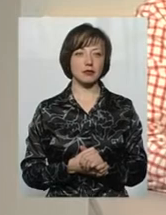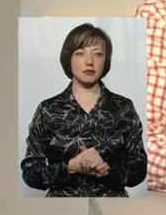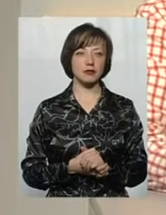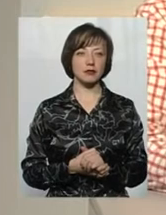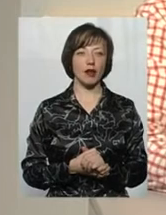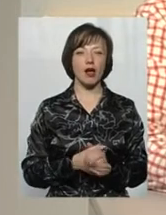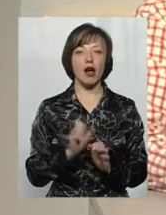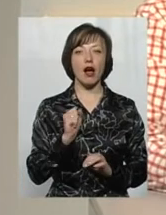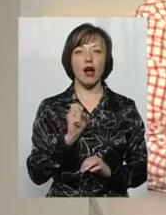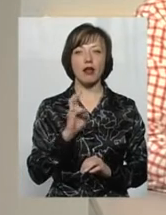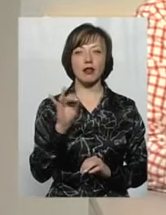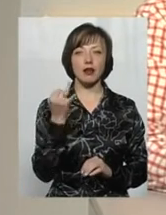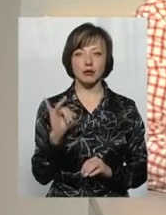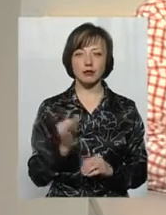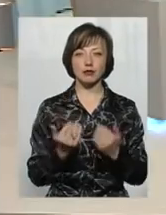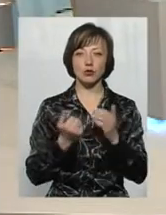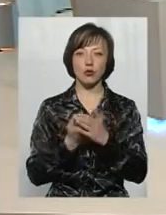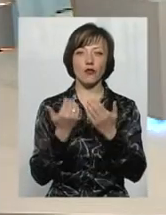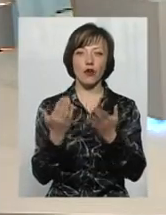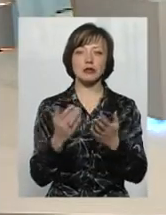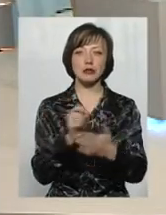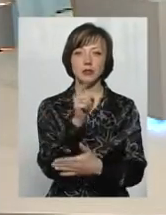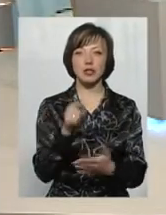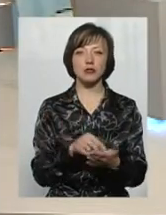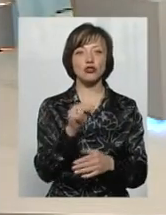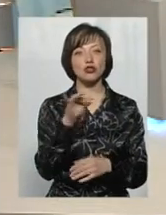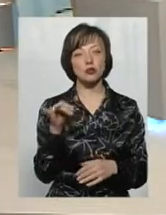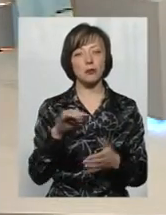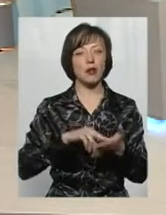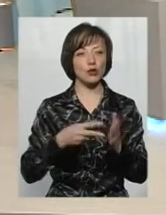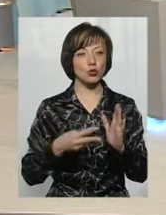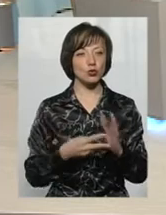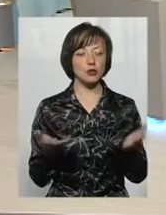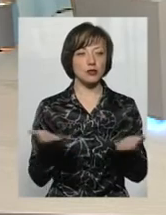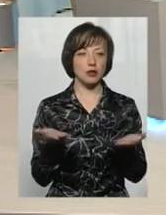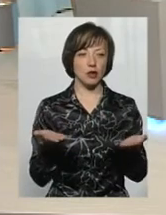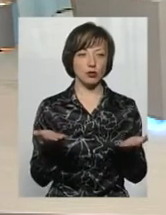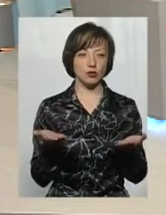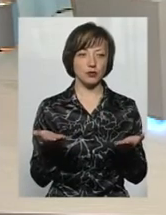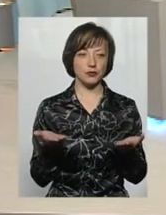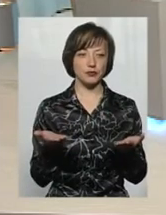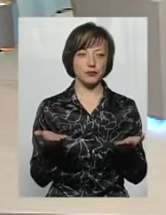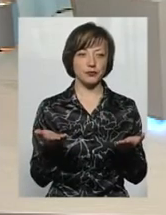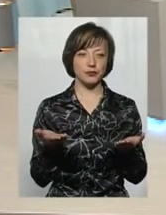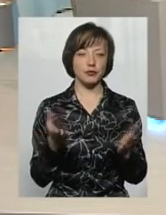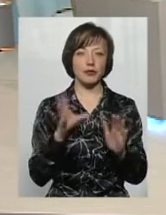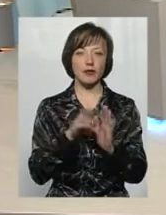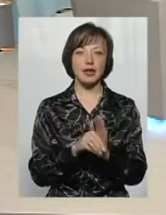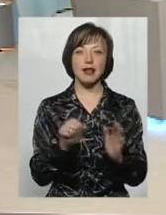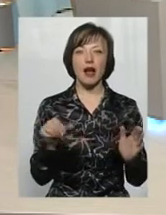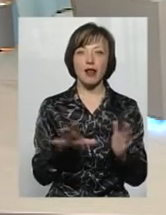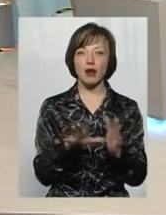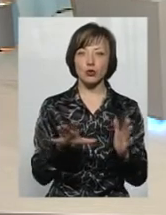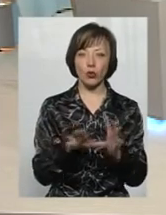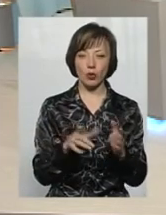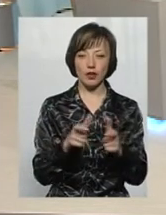Пане Андрію, мабуть, до вас запитання все ж таки. От, чи планується якось ввести електронний квиток в приватному